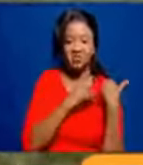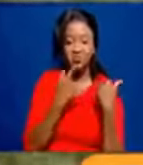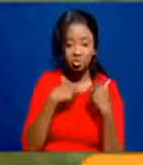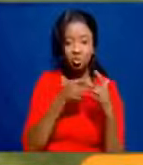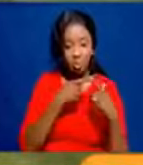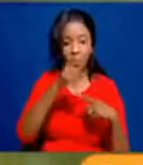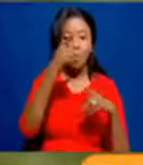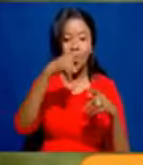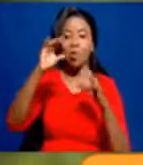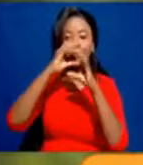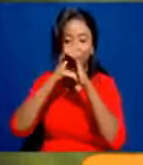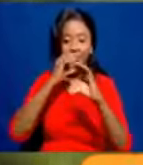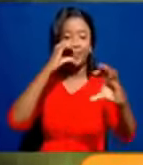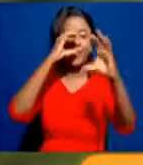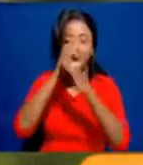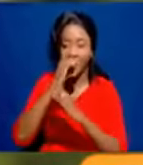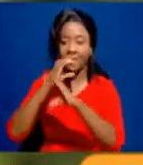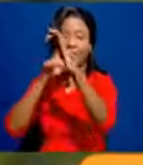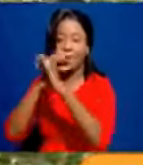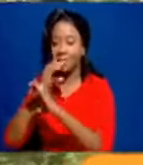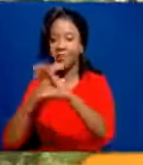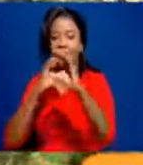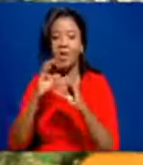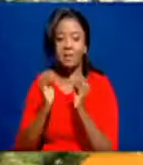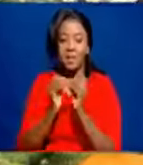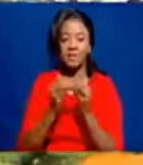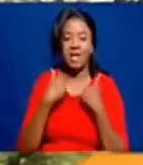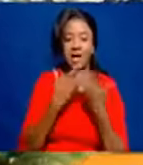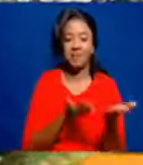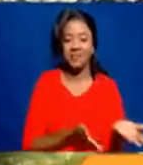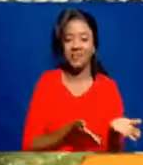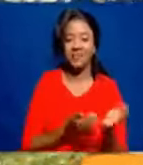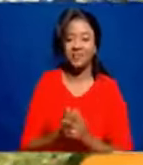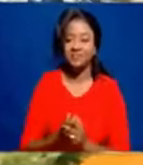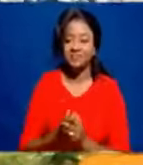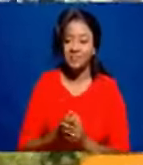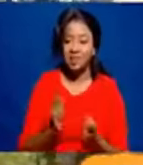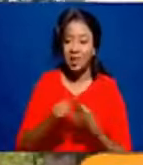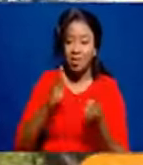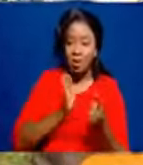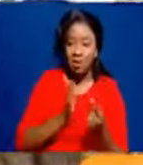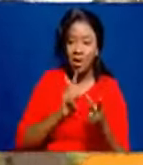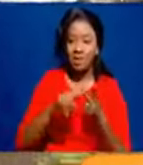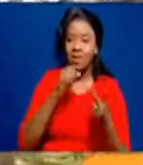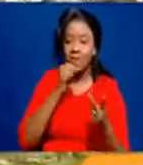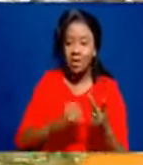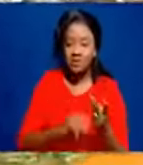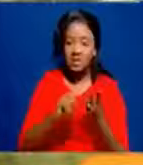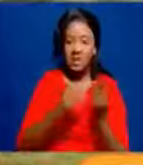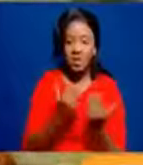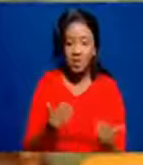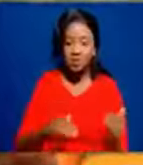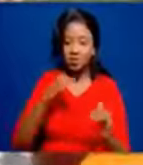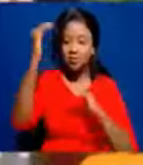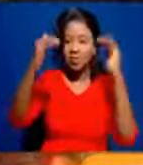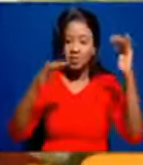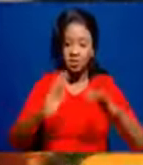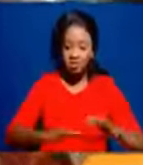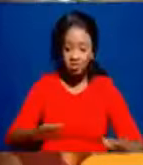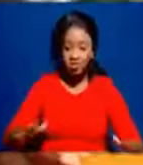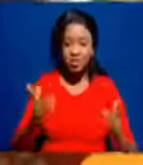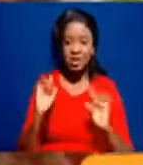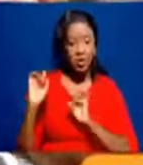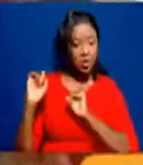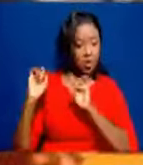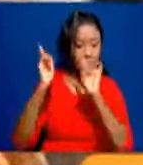kijiji kizima kuhusu mkutano wa dharura hapa. Kina mama, wazee, watoto wakubwa kwa wadogo, wote